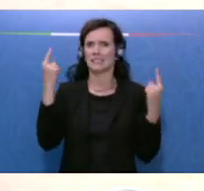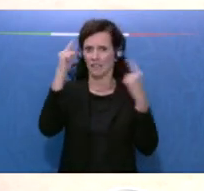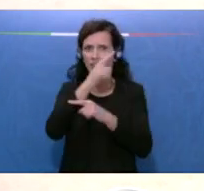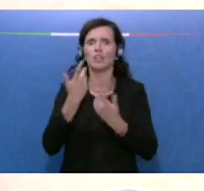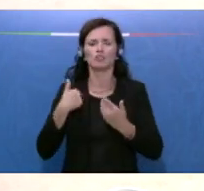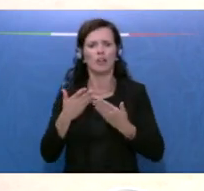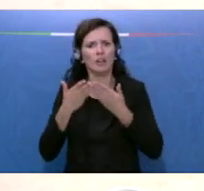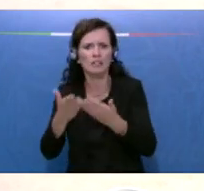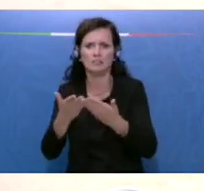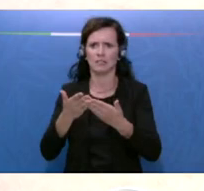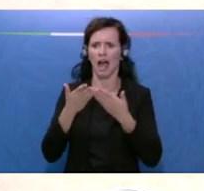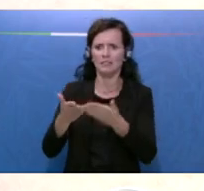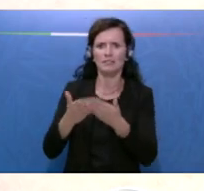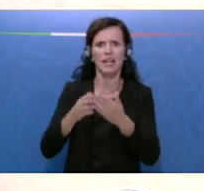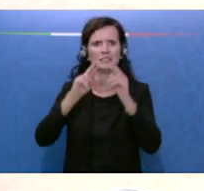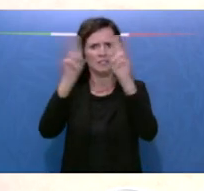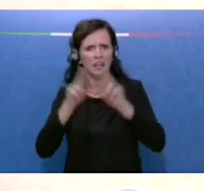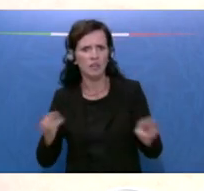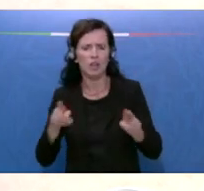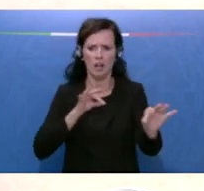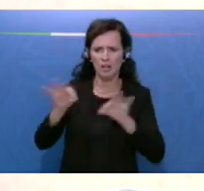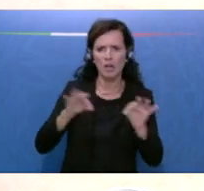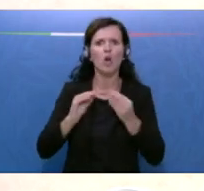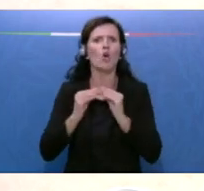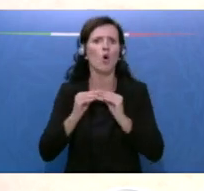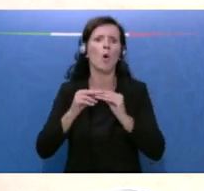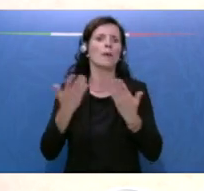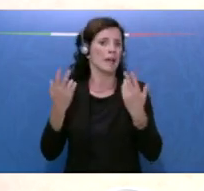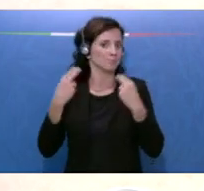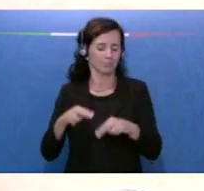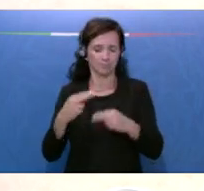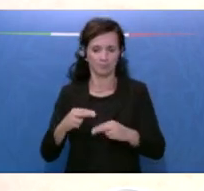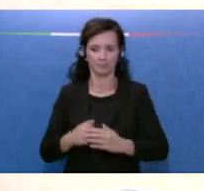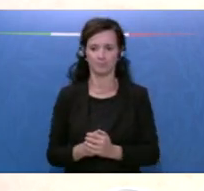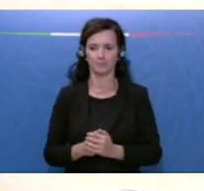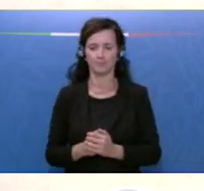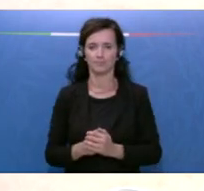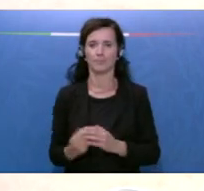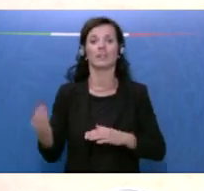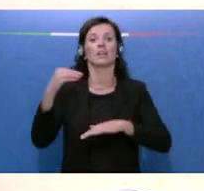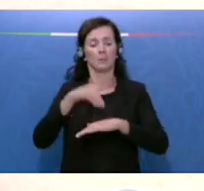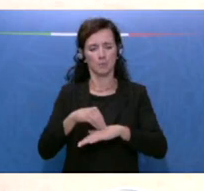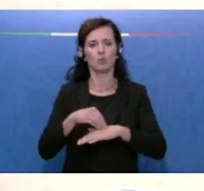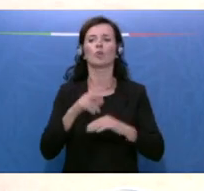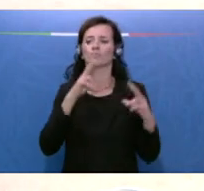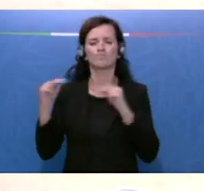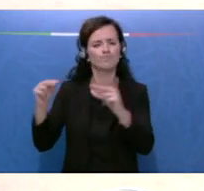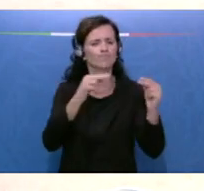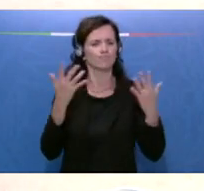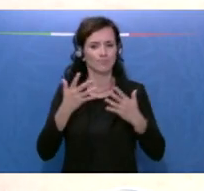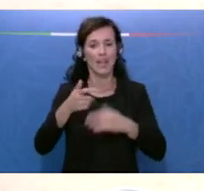internazionale si è parlato anche della necessità di coinvolgere i paesi limitrofi